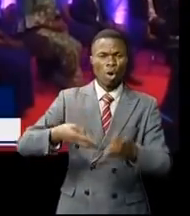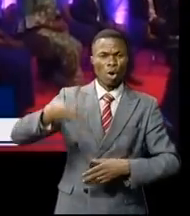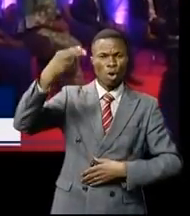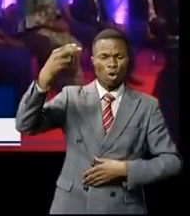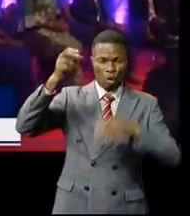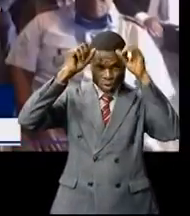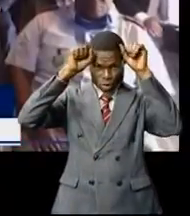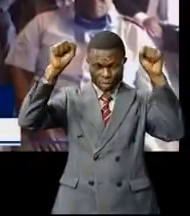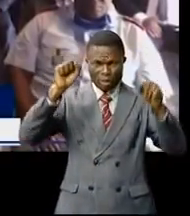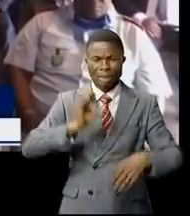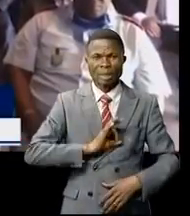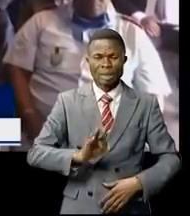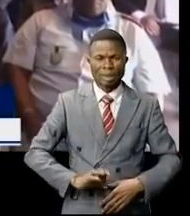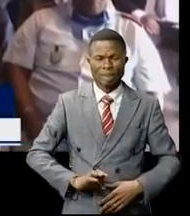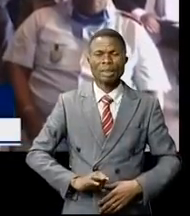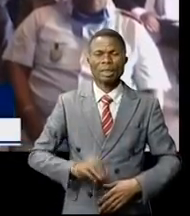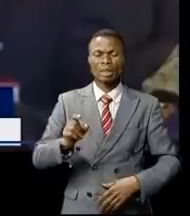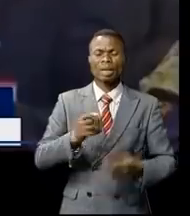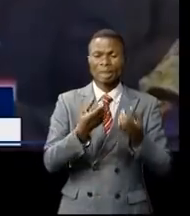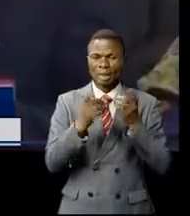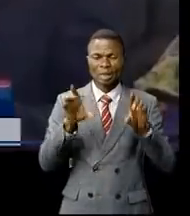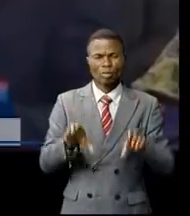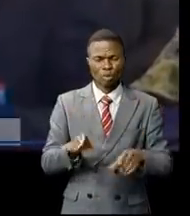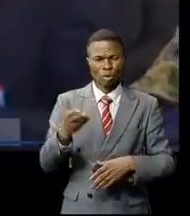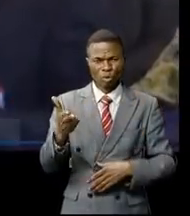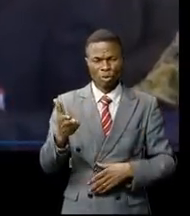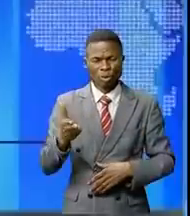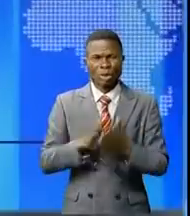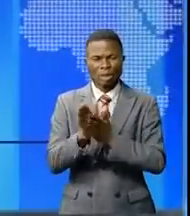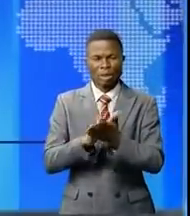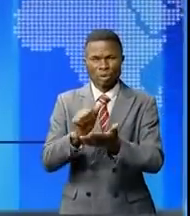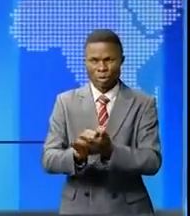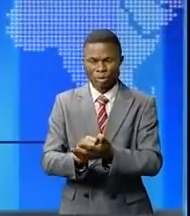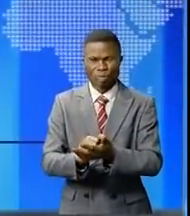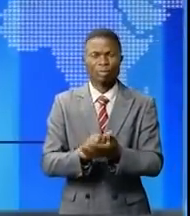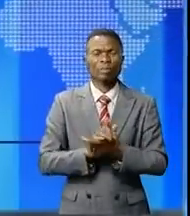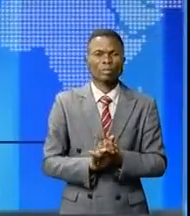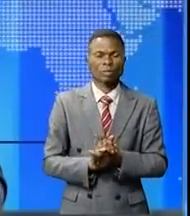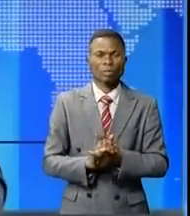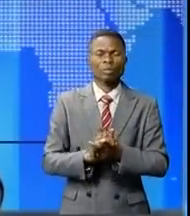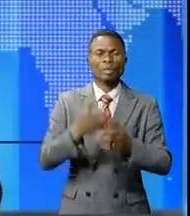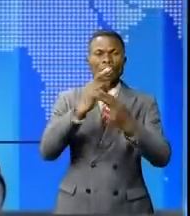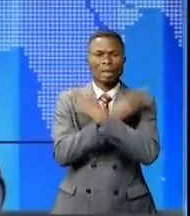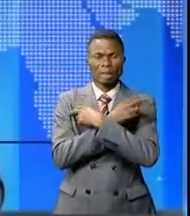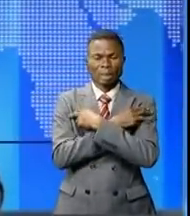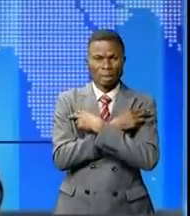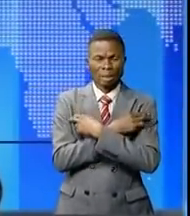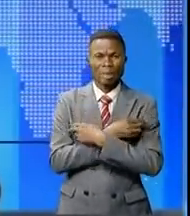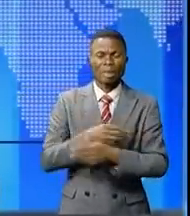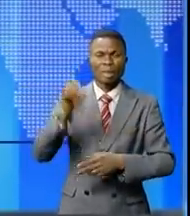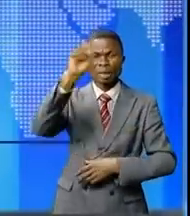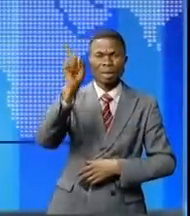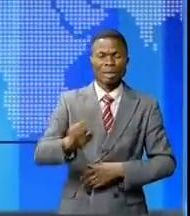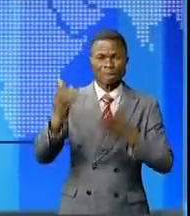président de la république démocratique du congo félix-antoine tshisekedi flambeau lors de son récent séjour à harare au zimbabwe le